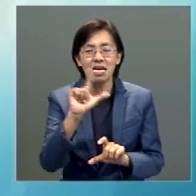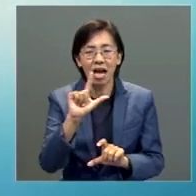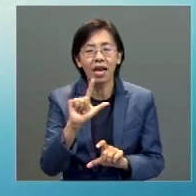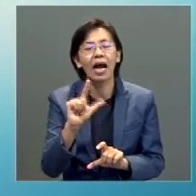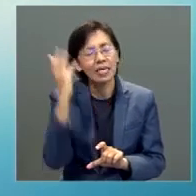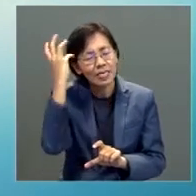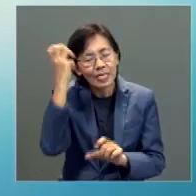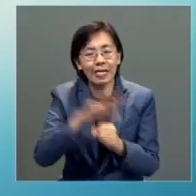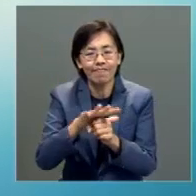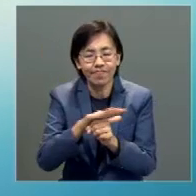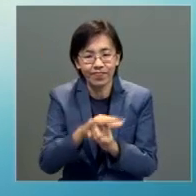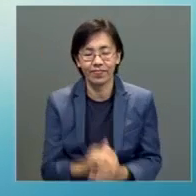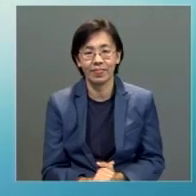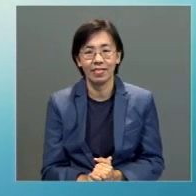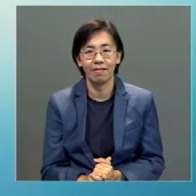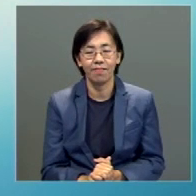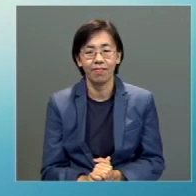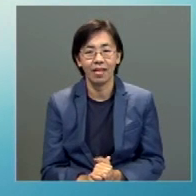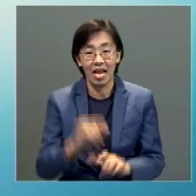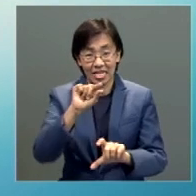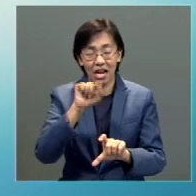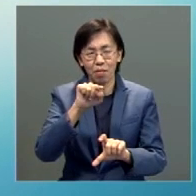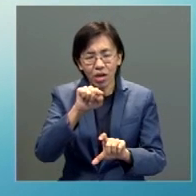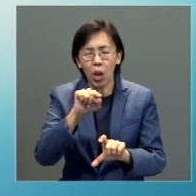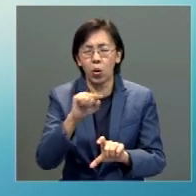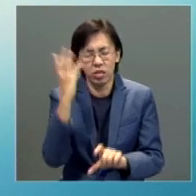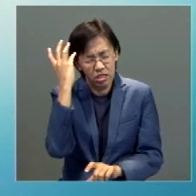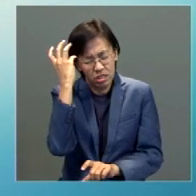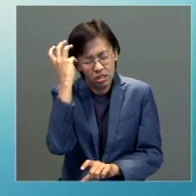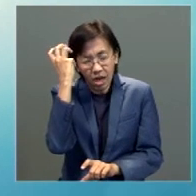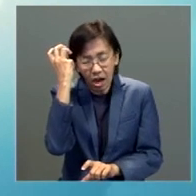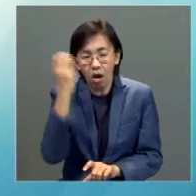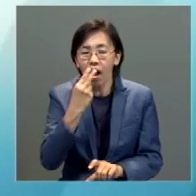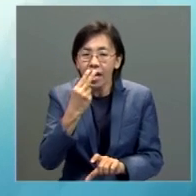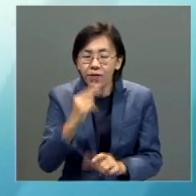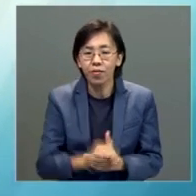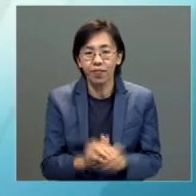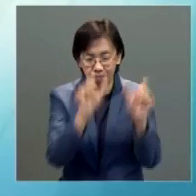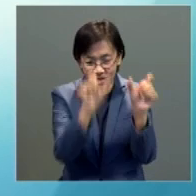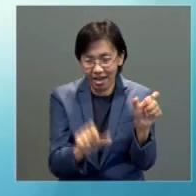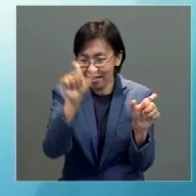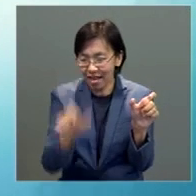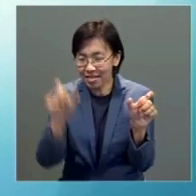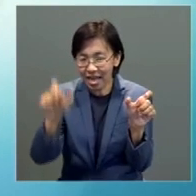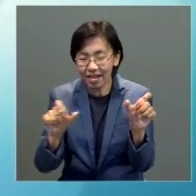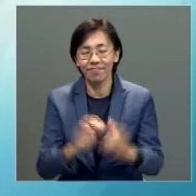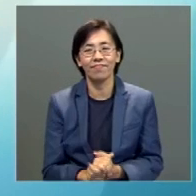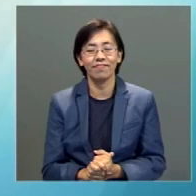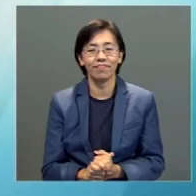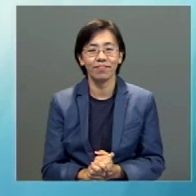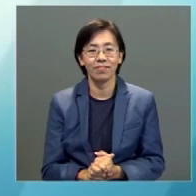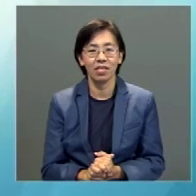ปานกลางแล้วก็ออกไปเป็นเครียดเยอะขึ้นนะครับอันนี้มาพบว่ากลุ่มที่